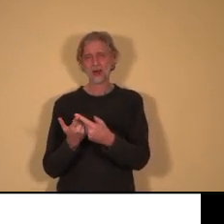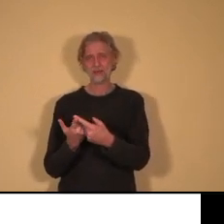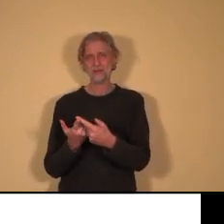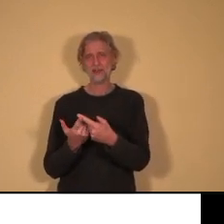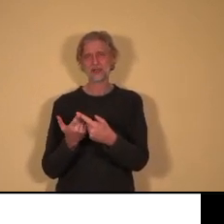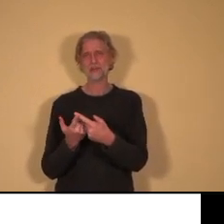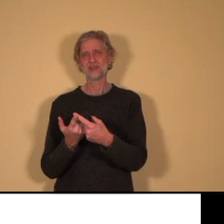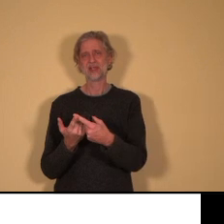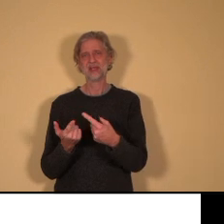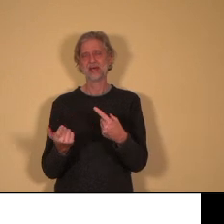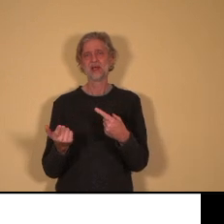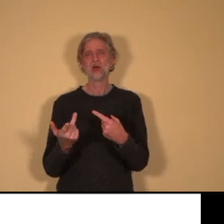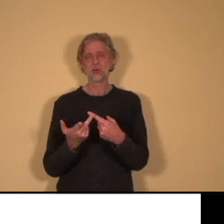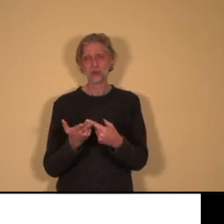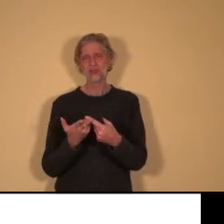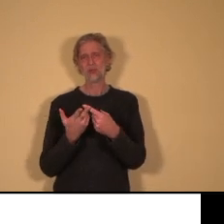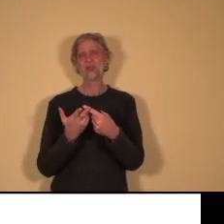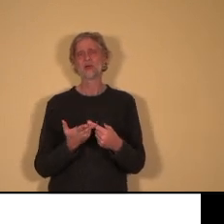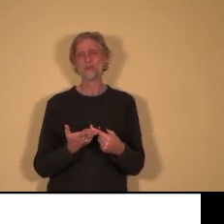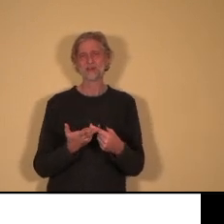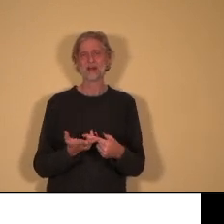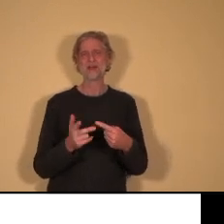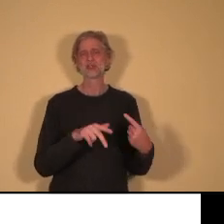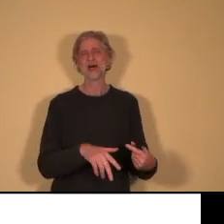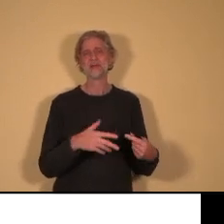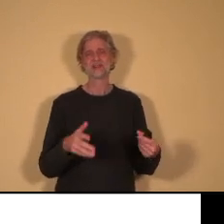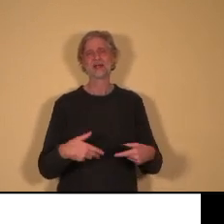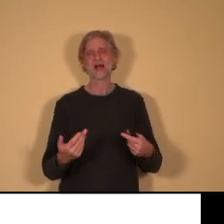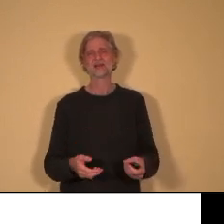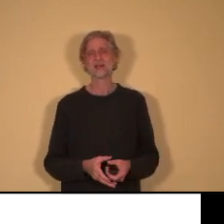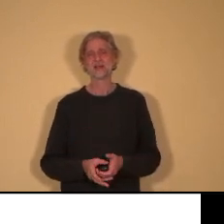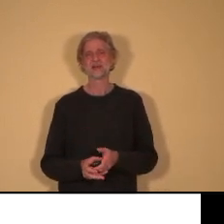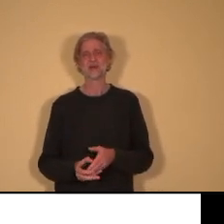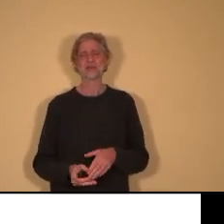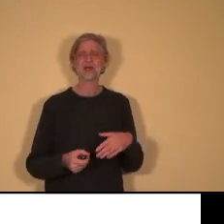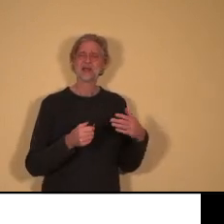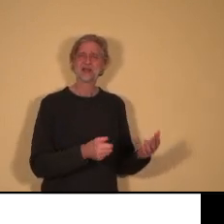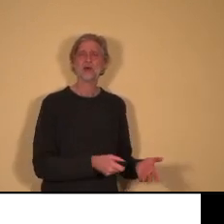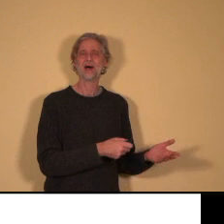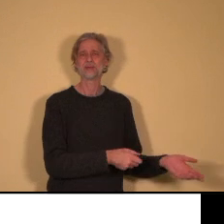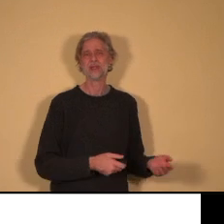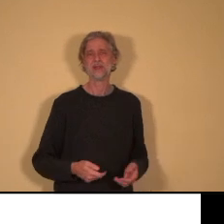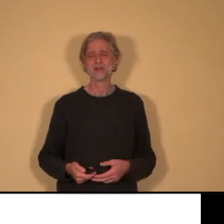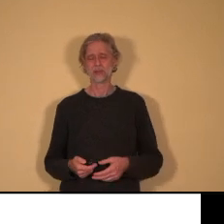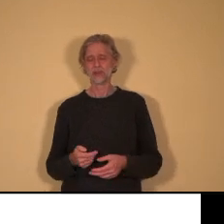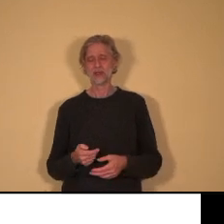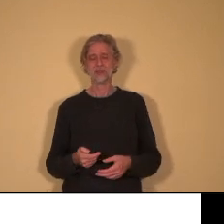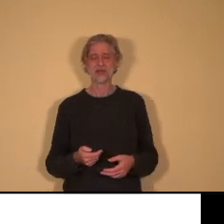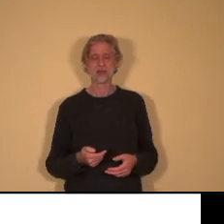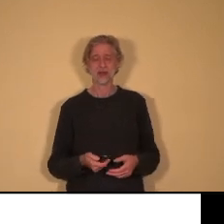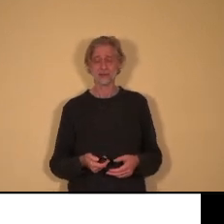hohe Abwärmekapazität hat, und im Untergrund Basaltgestein, was dann gleichzeitig das CO2 dauerhaft binden